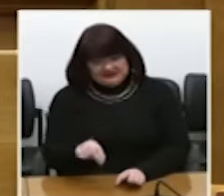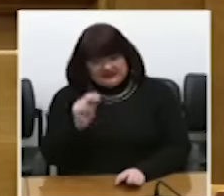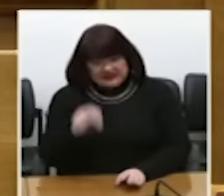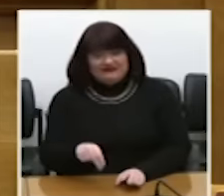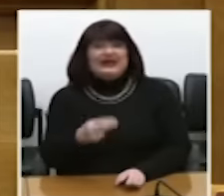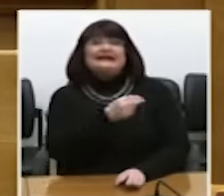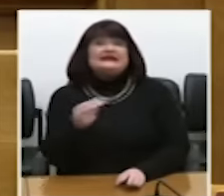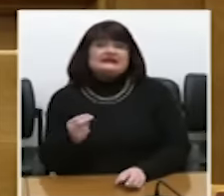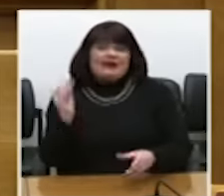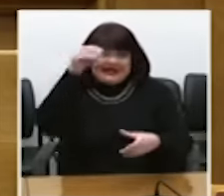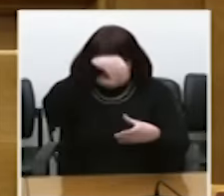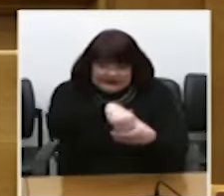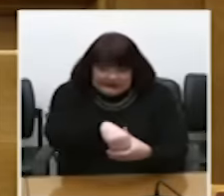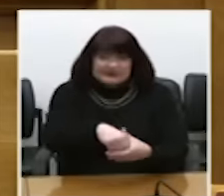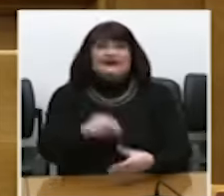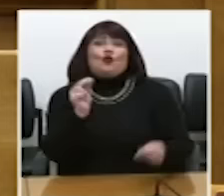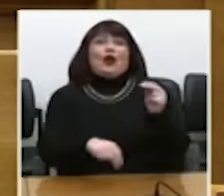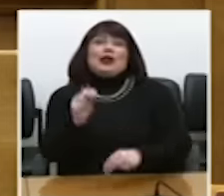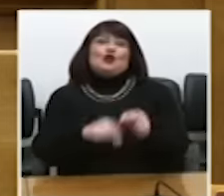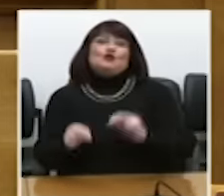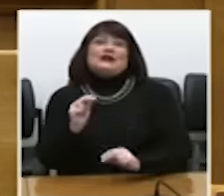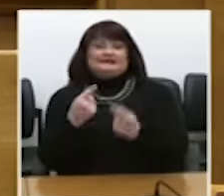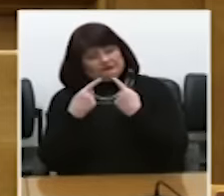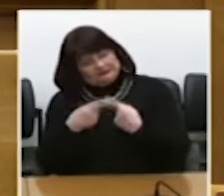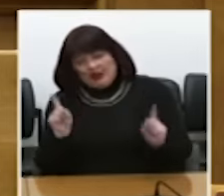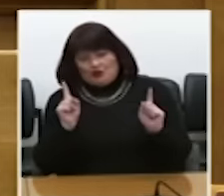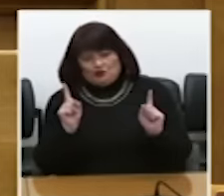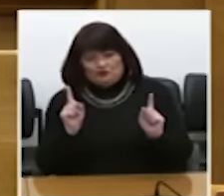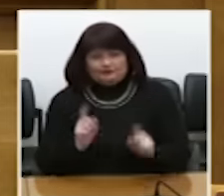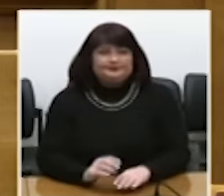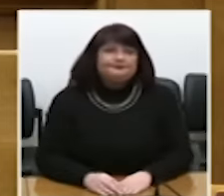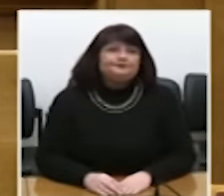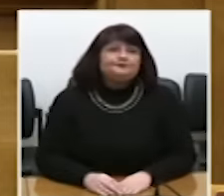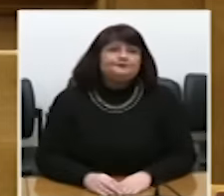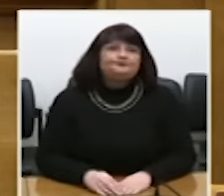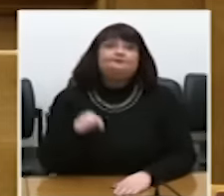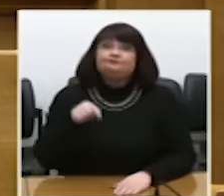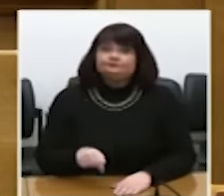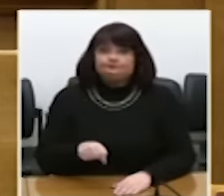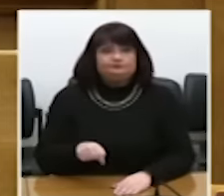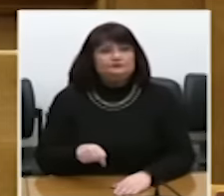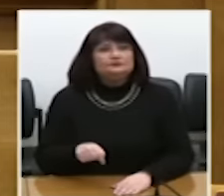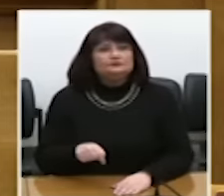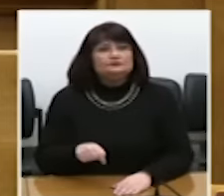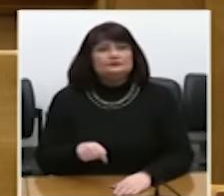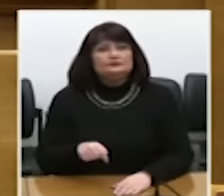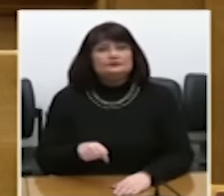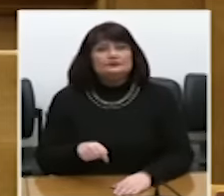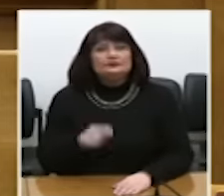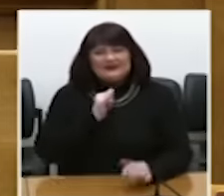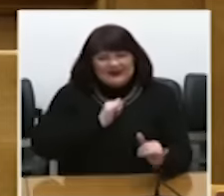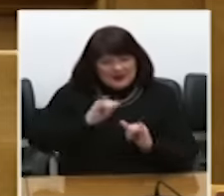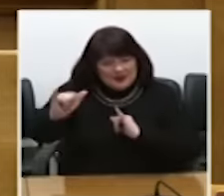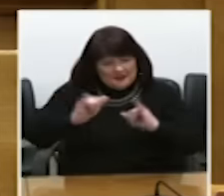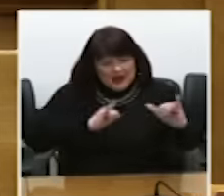συμμετοχής στην εκλογική διαδικασία. Πρόκειται για την επέκταση της λογικής των εξαποστάσεως